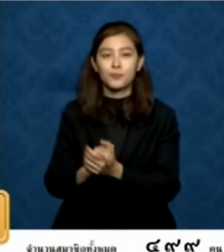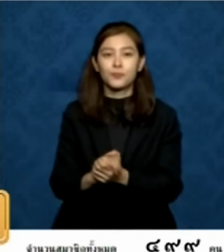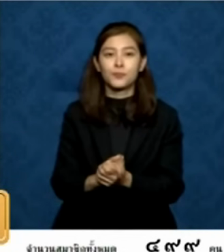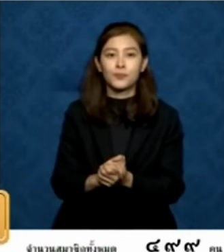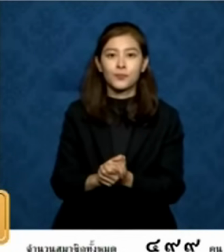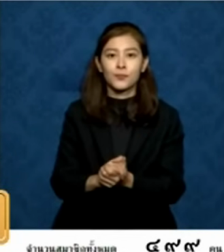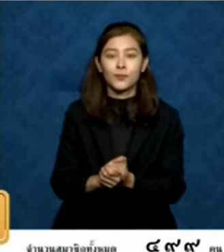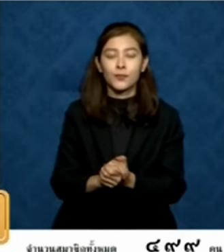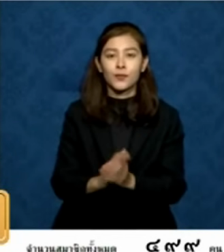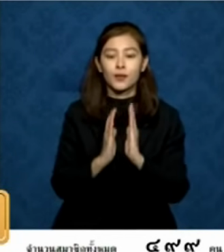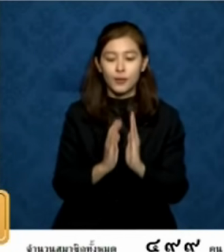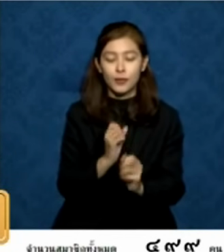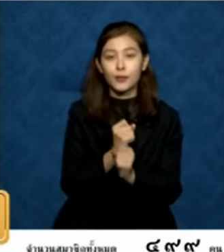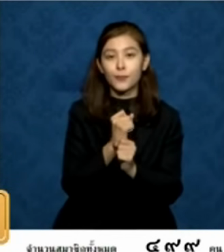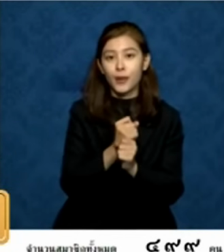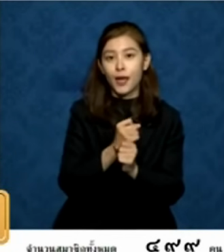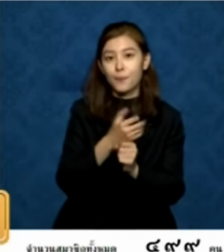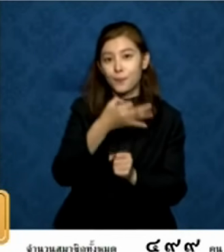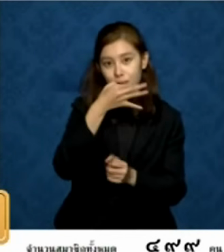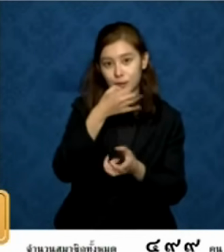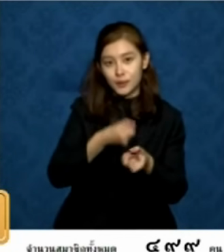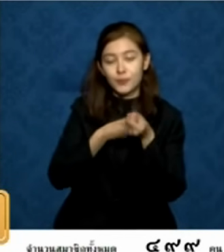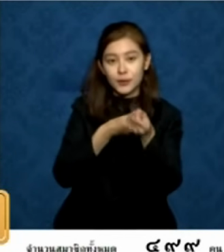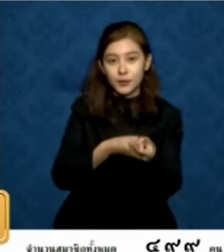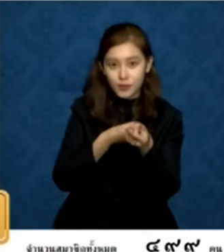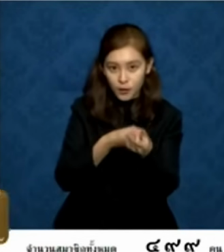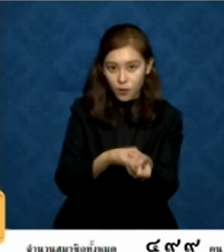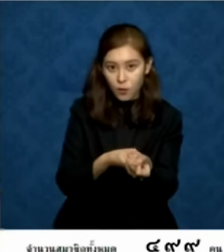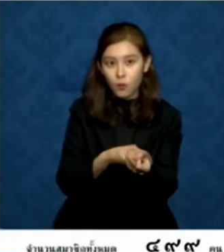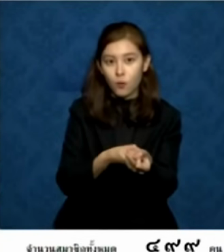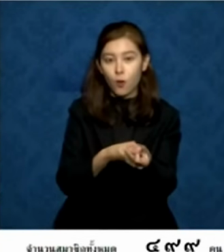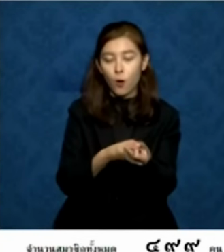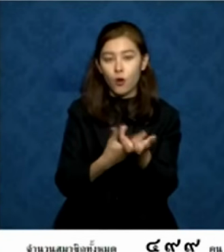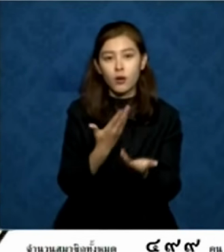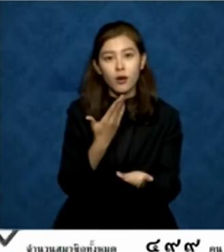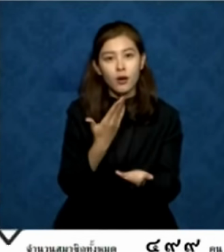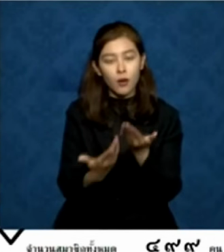ศักยภาพเกษตรกรในพื้นที่โครงการหลวง